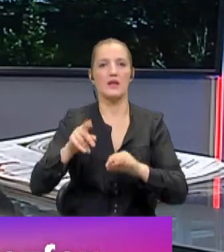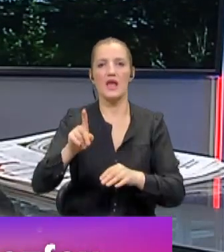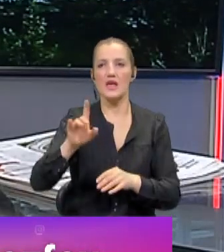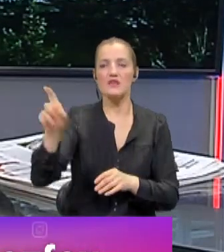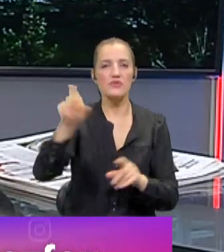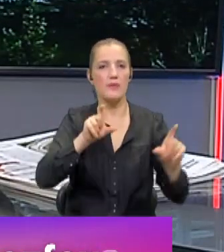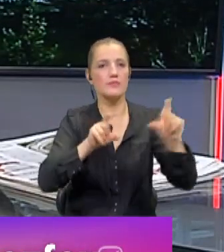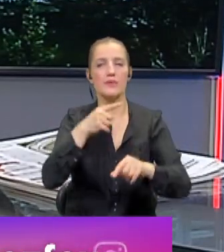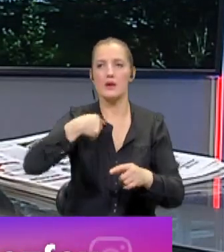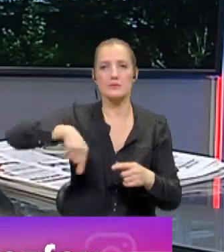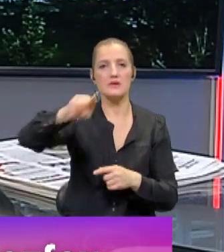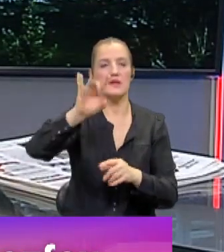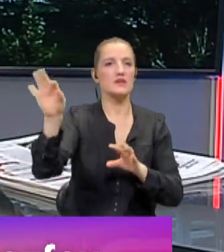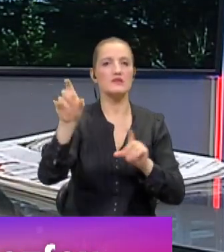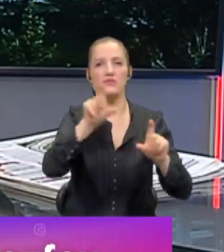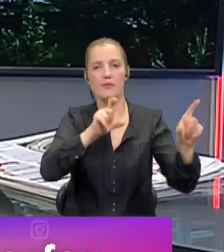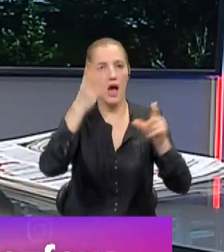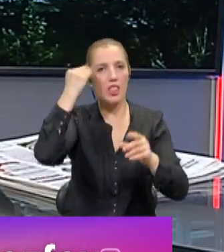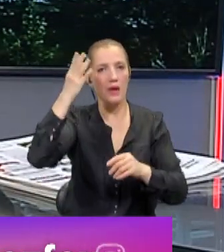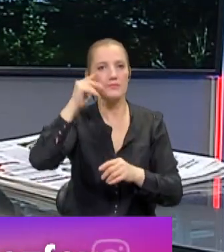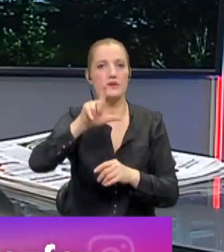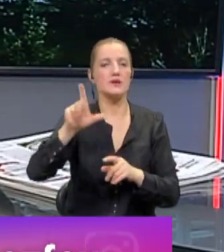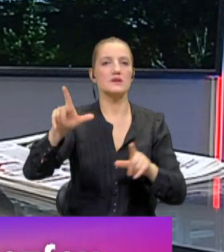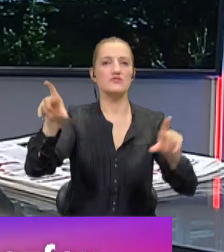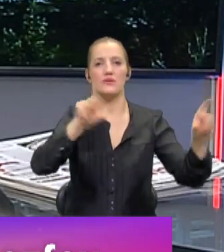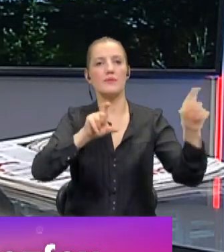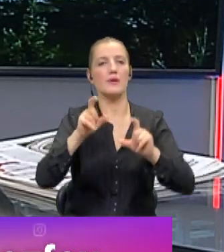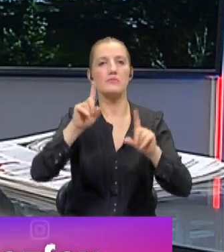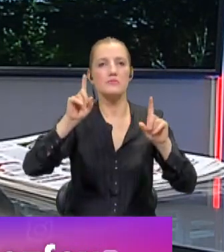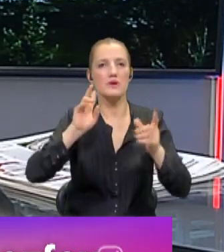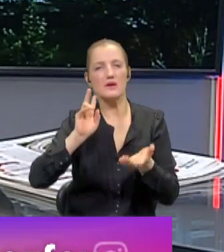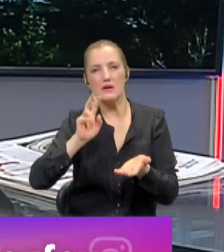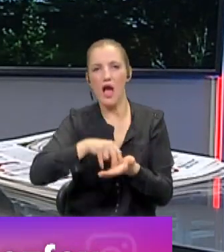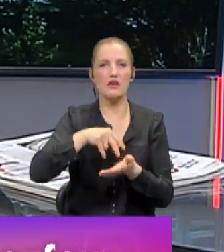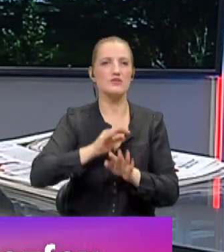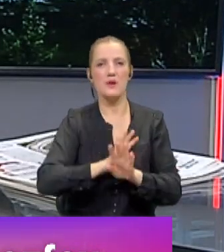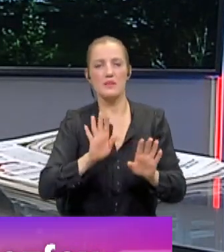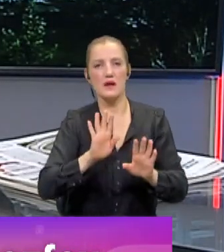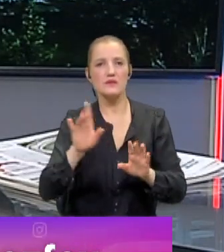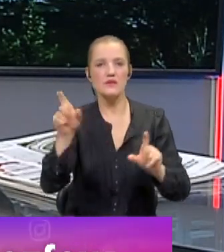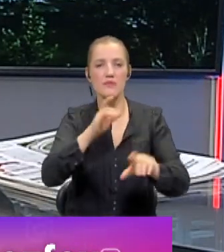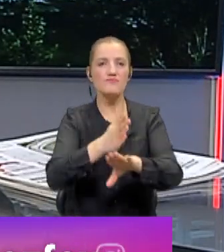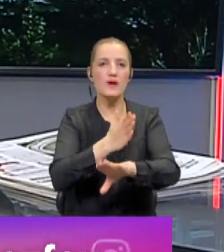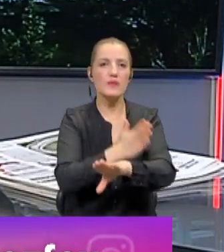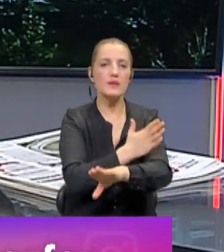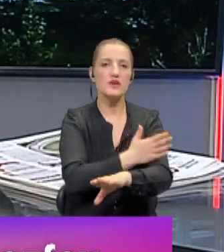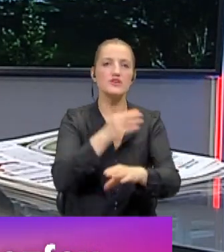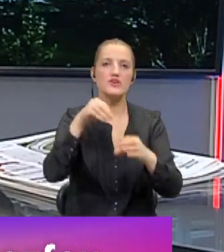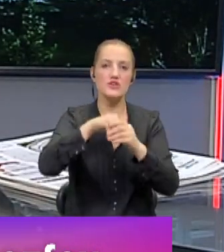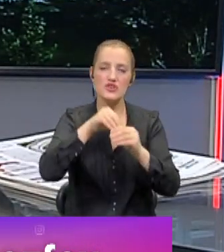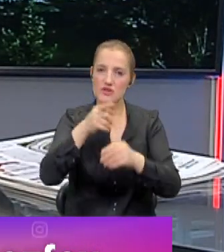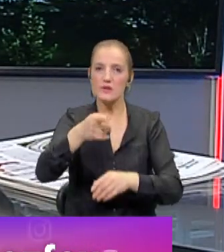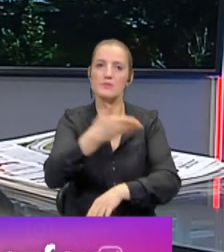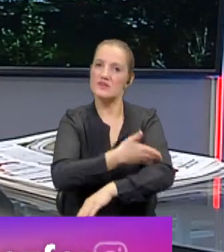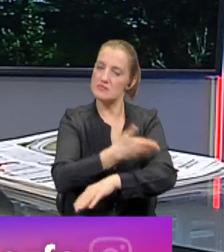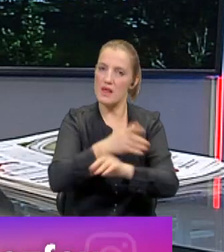cevap vermeyi anlamlı cevap vermeye falan hani buna kalkışmadan zaten vatandaşı böyle bir hizmeti ya